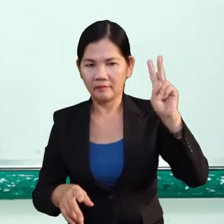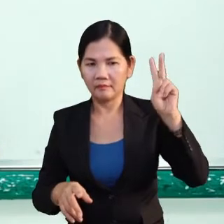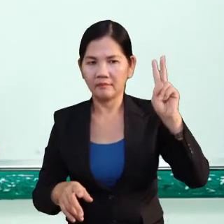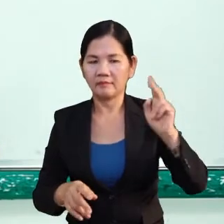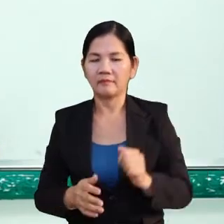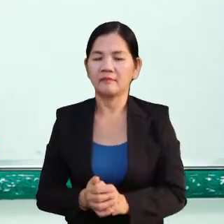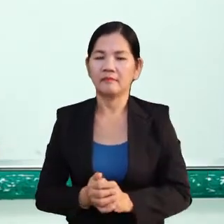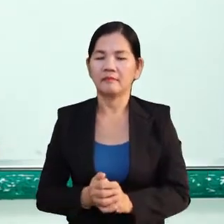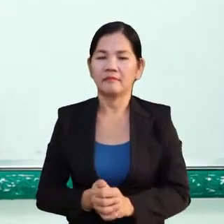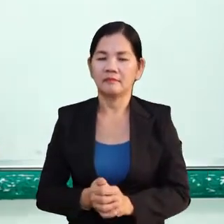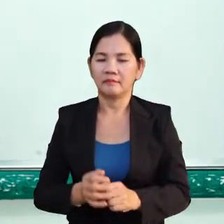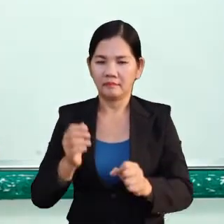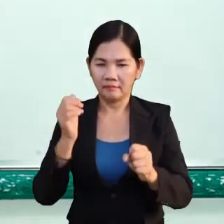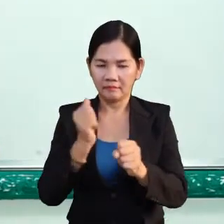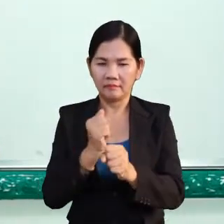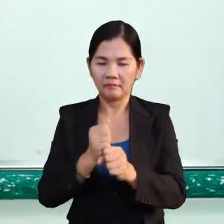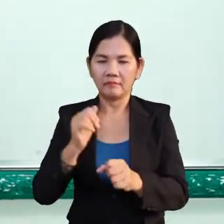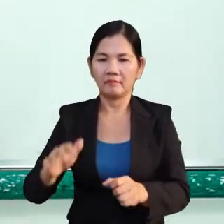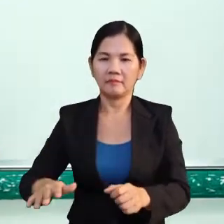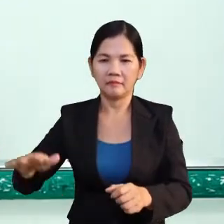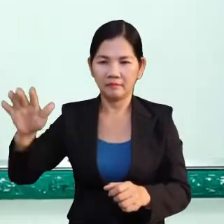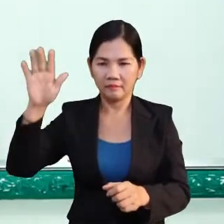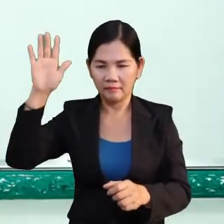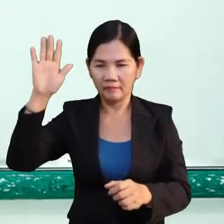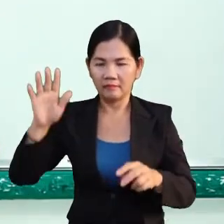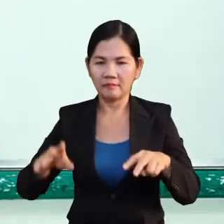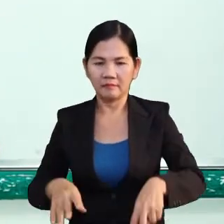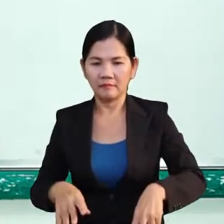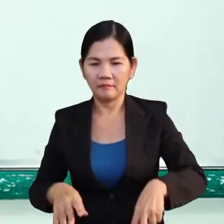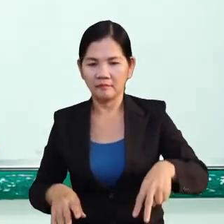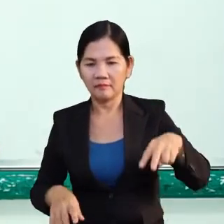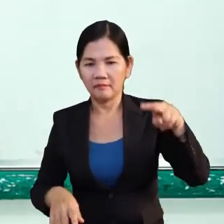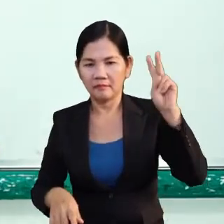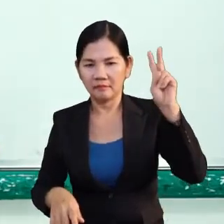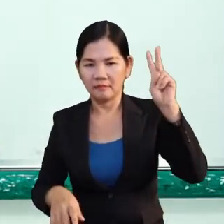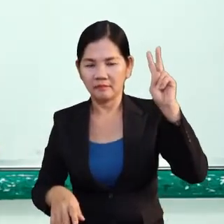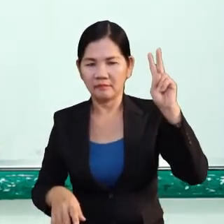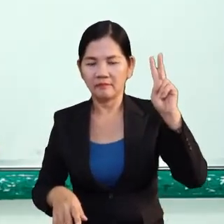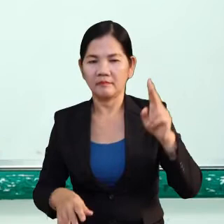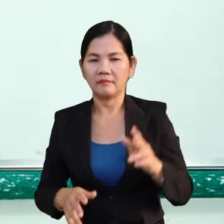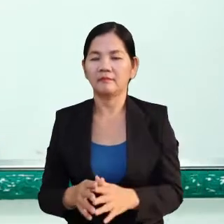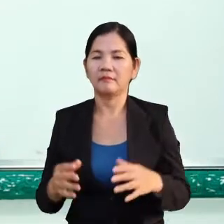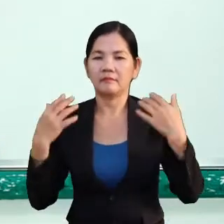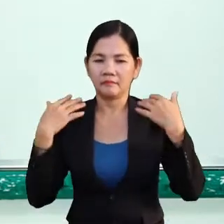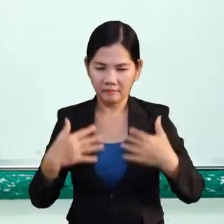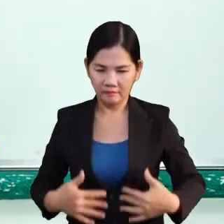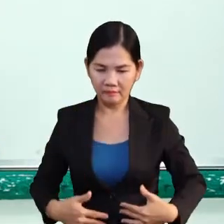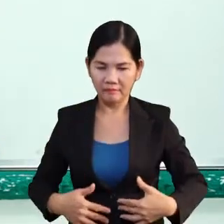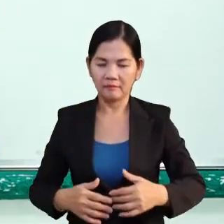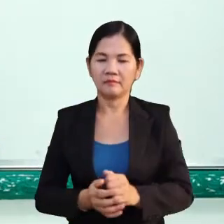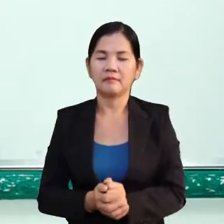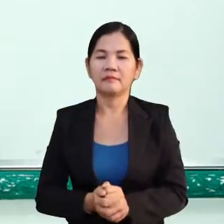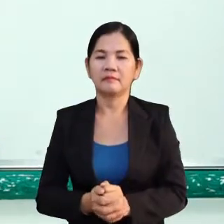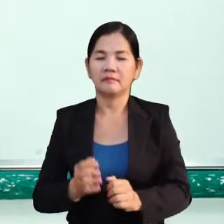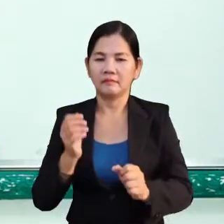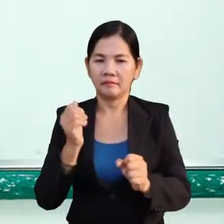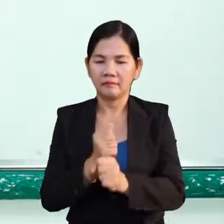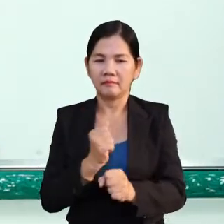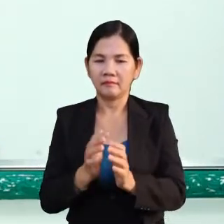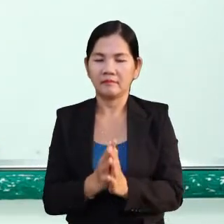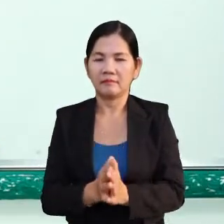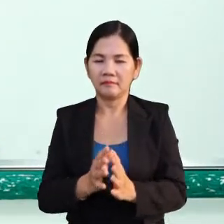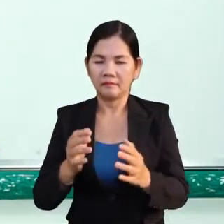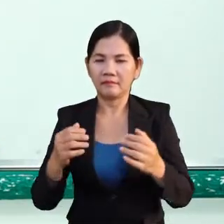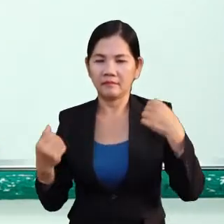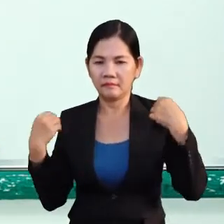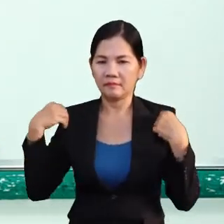បានយើងខំលើកដៃលើកជើងឲ្យបានខំពុ